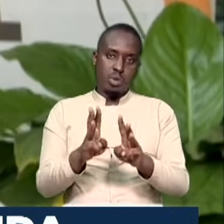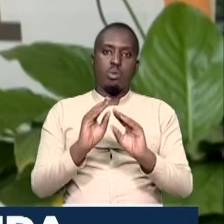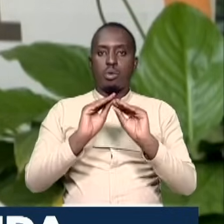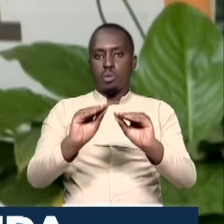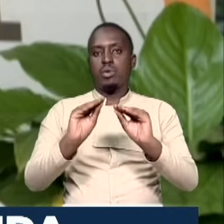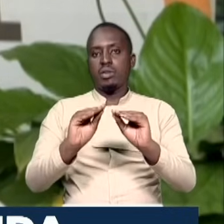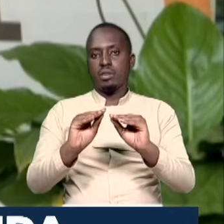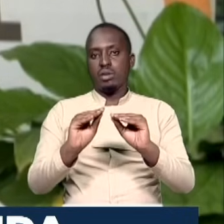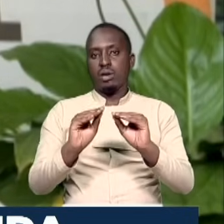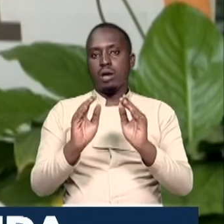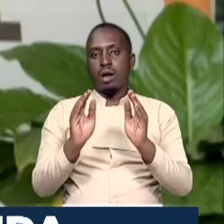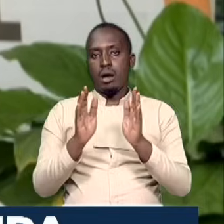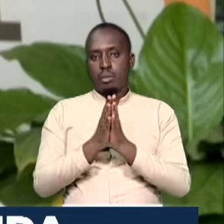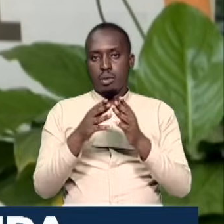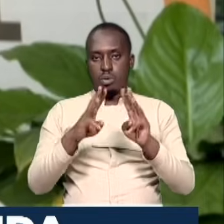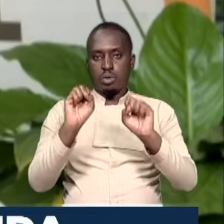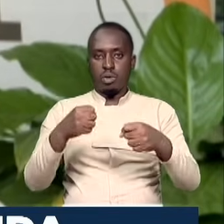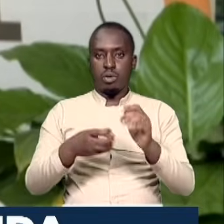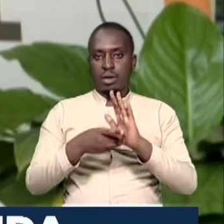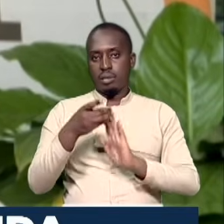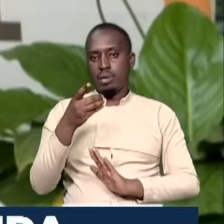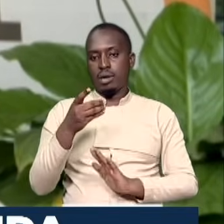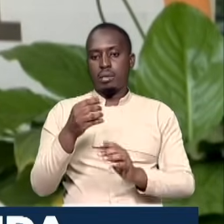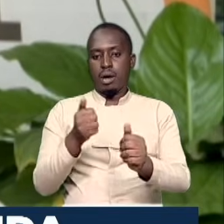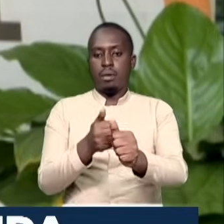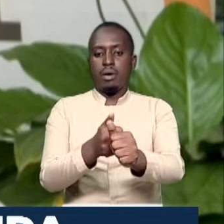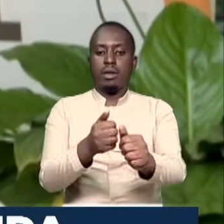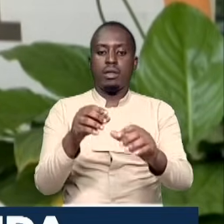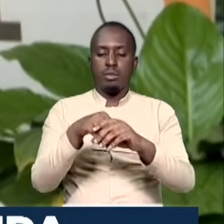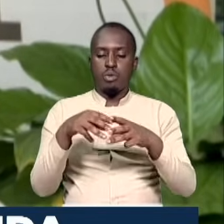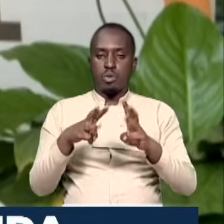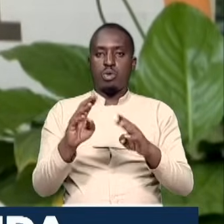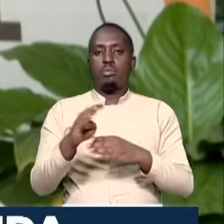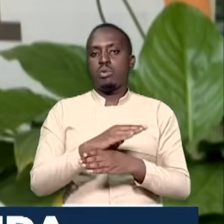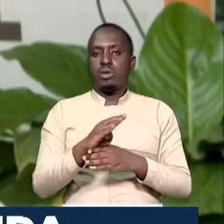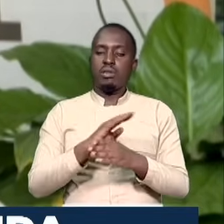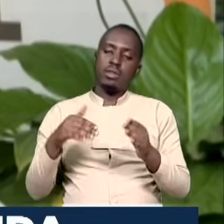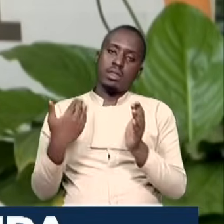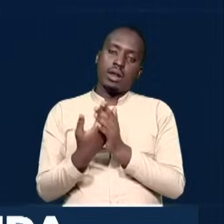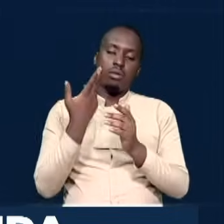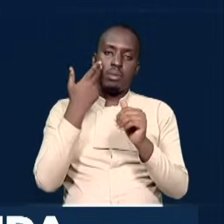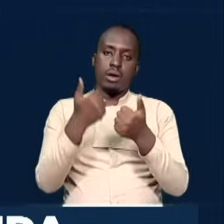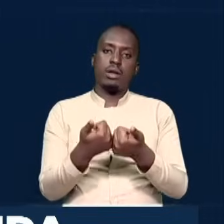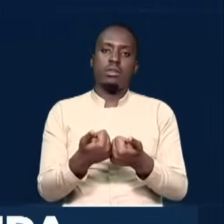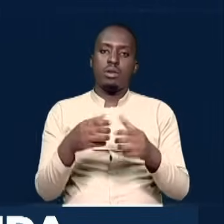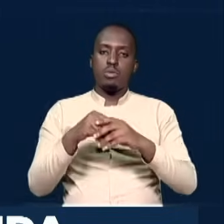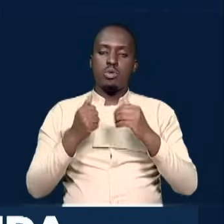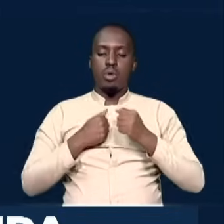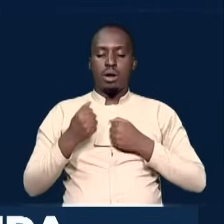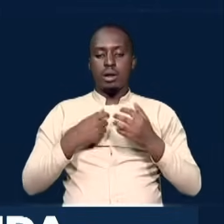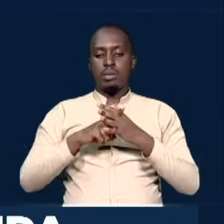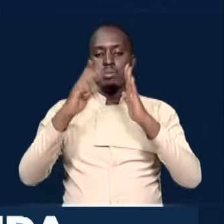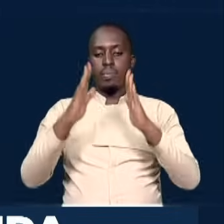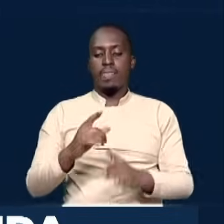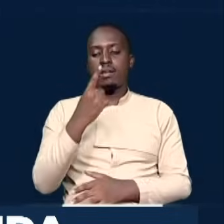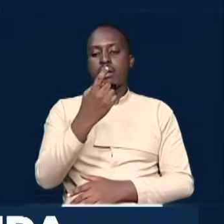kubigisha uburyo bakwiteza imbere bakabaherekeza ku buryo business igeraho imera neza mu Rwanda habarurwa impunzi